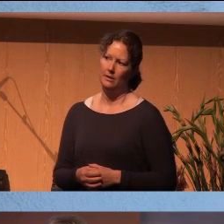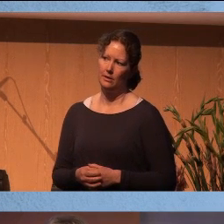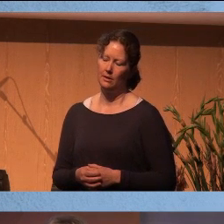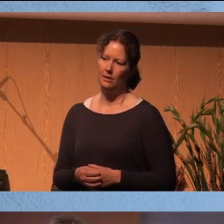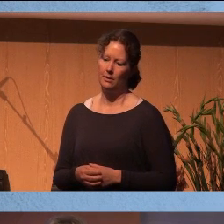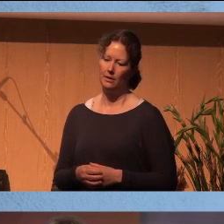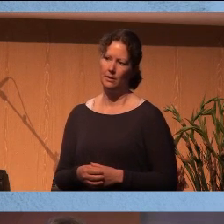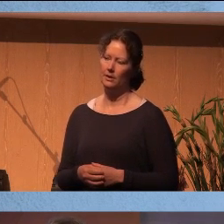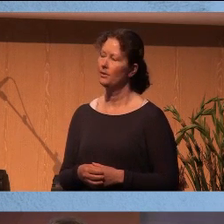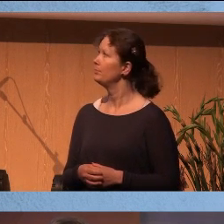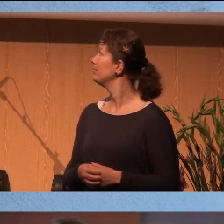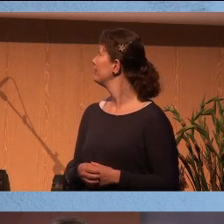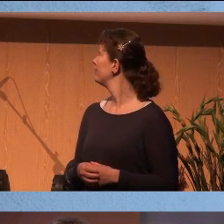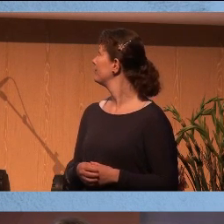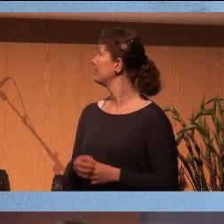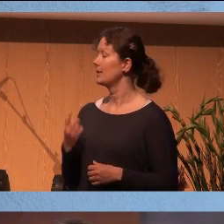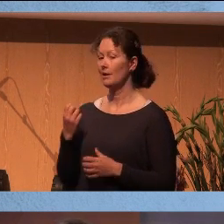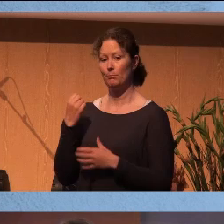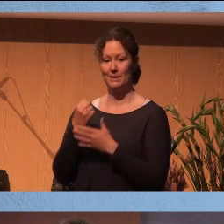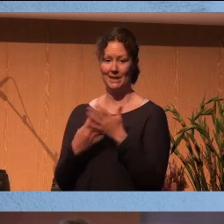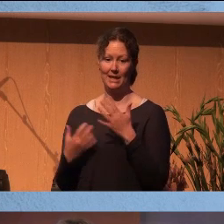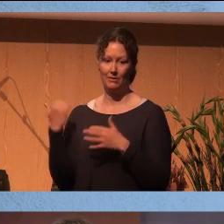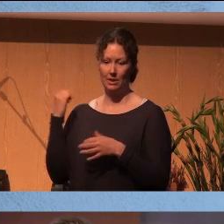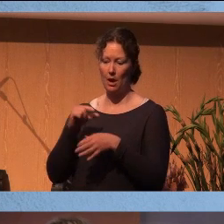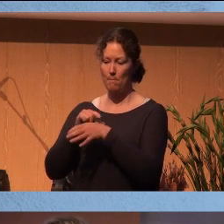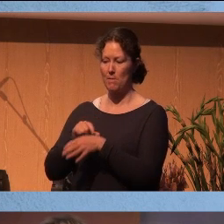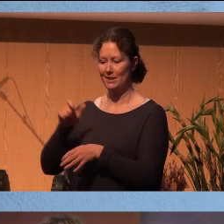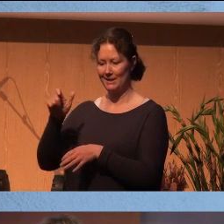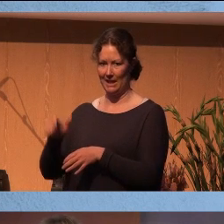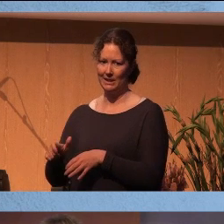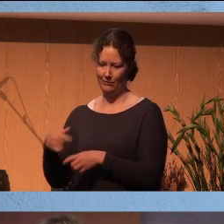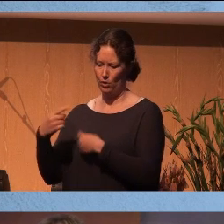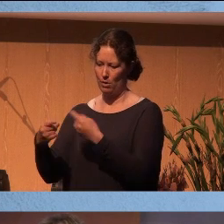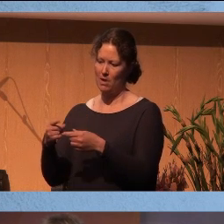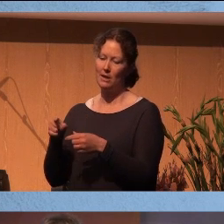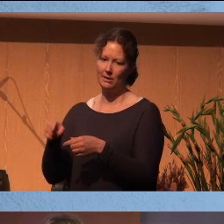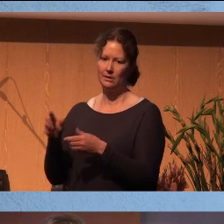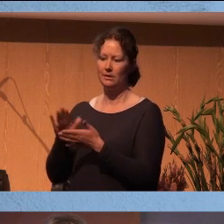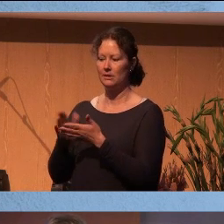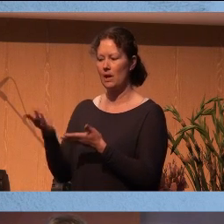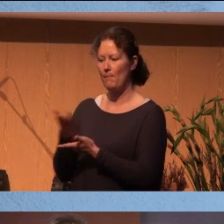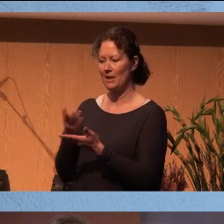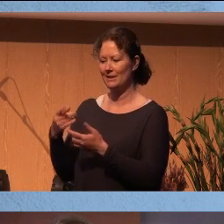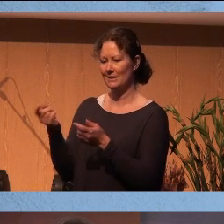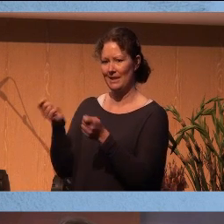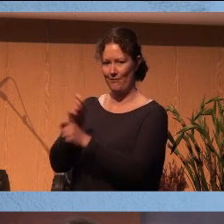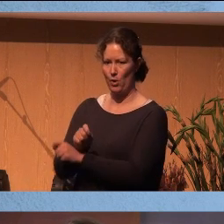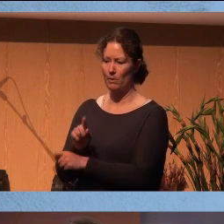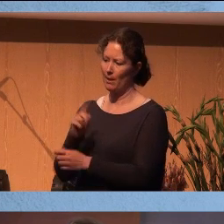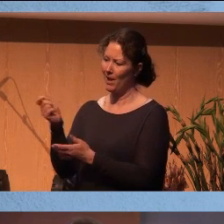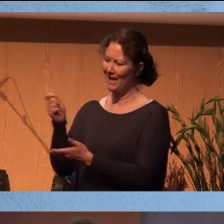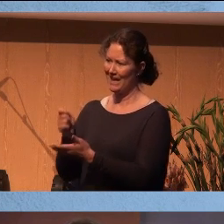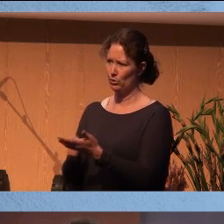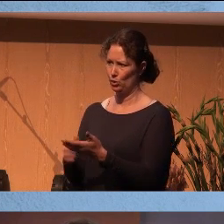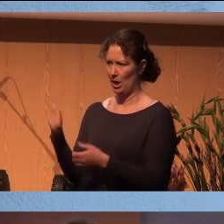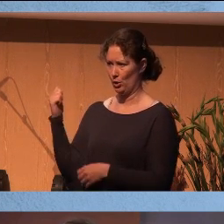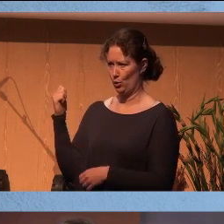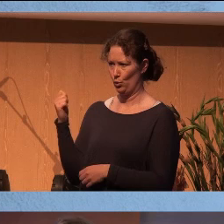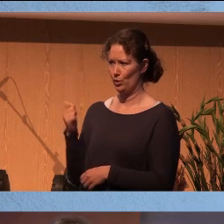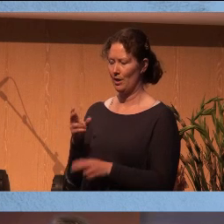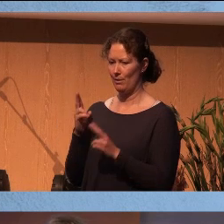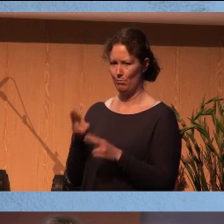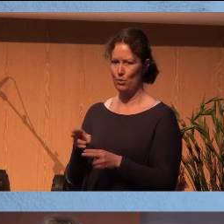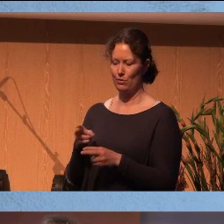Dette en beskrivelse av pasientforløpet I samhandlingsreformen. Dette var en illustrasjon brukt I